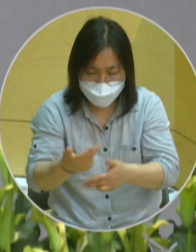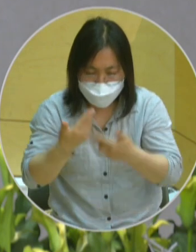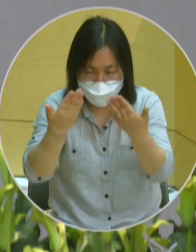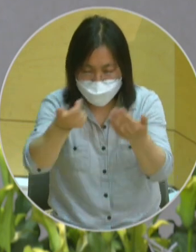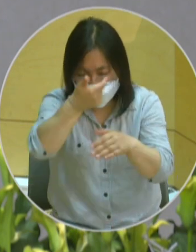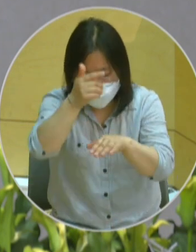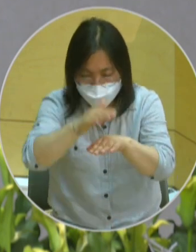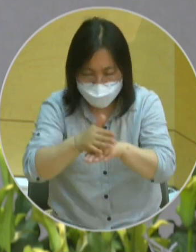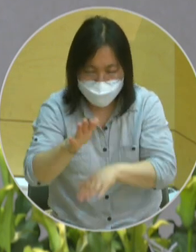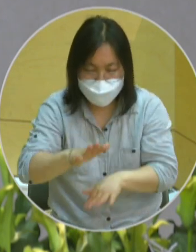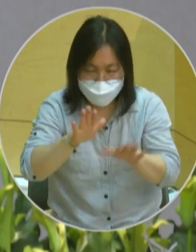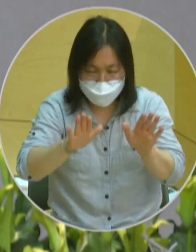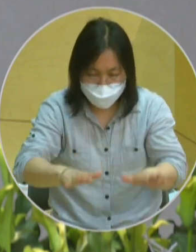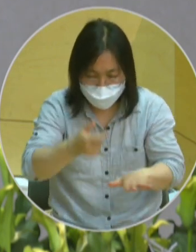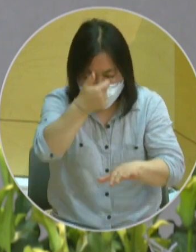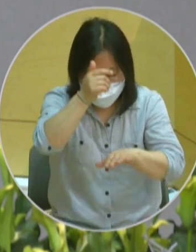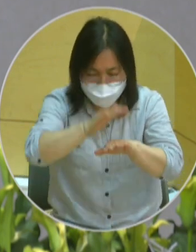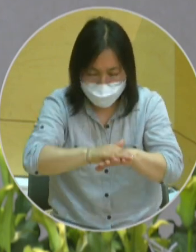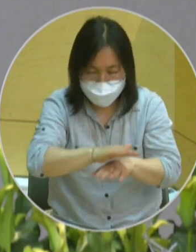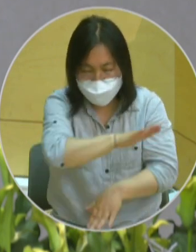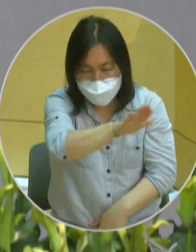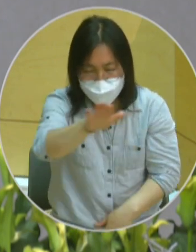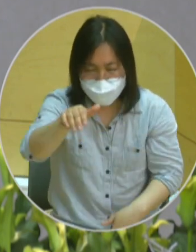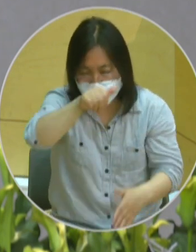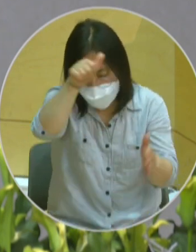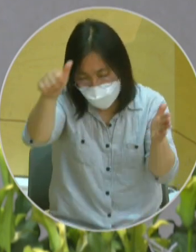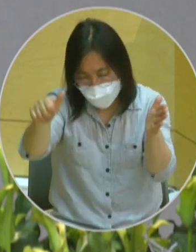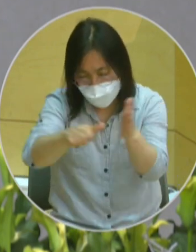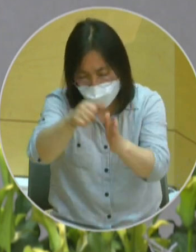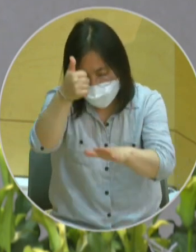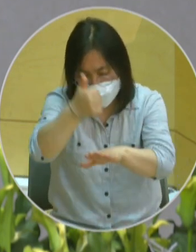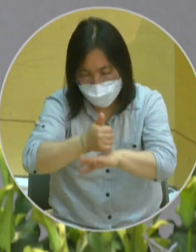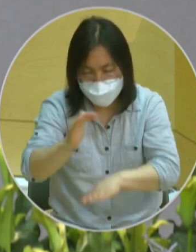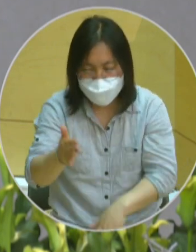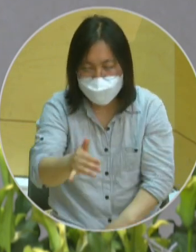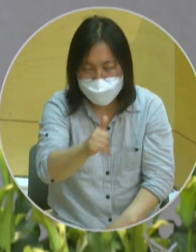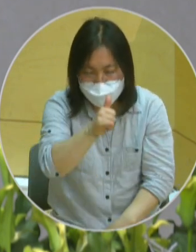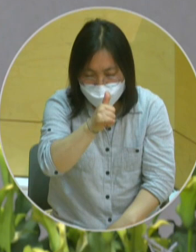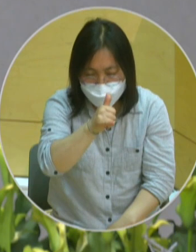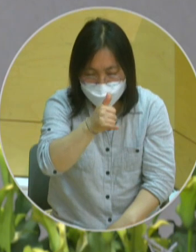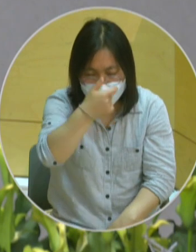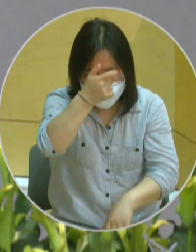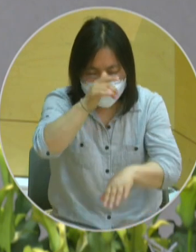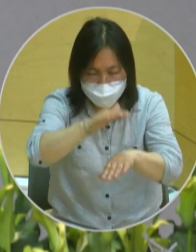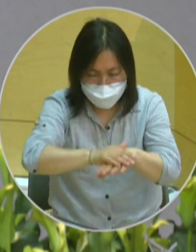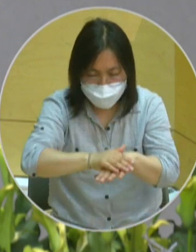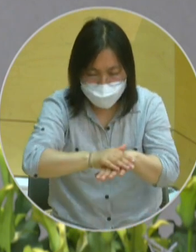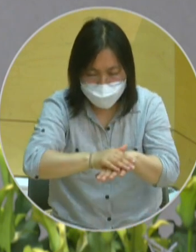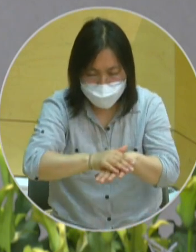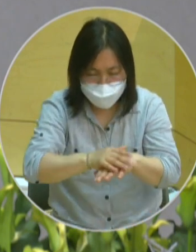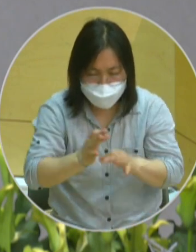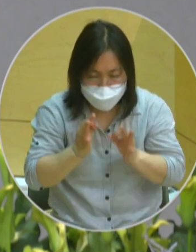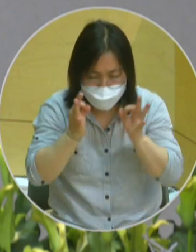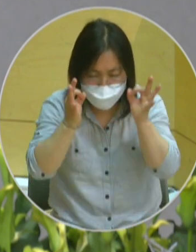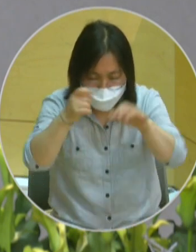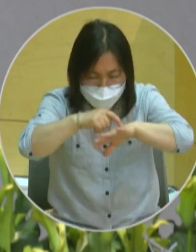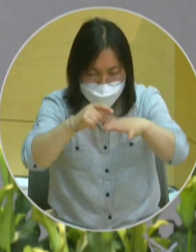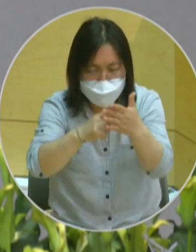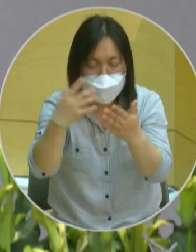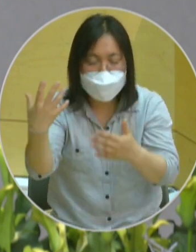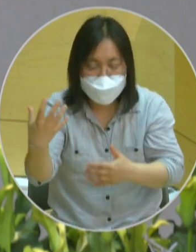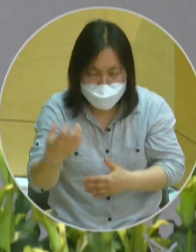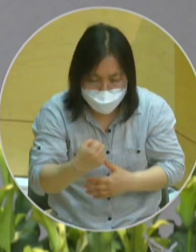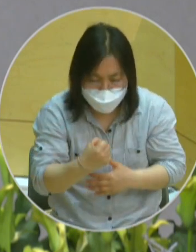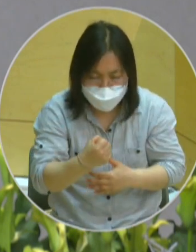예배지만 오늘 예배가 어쩌면 우리의 인생의 마지막이 될 수 있는 하나님 예배가 된다는 심정을 가지고 절박하게 주 앞에